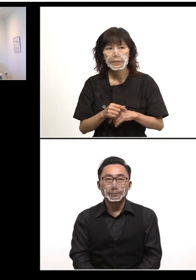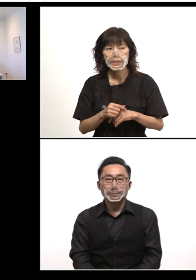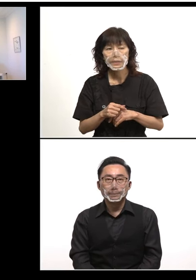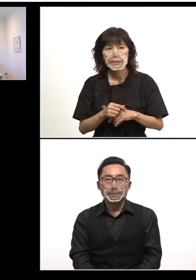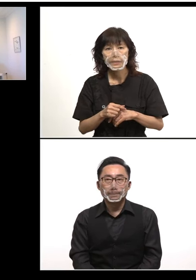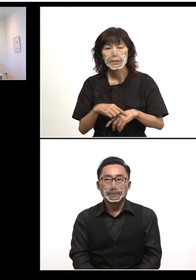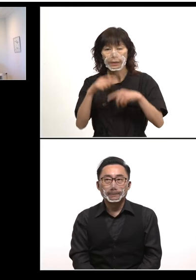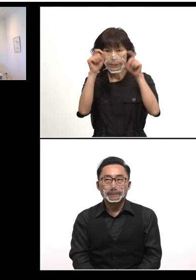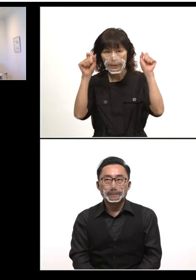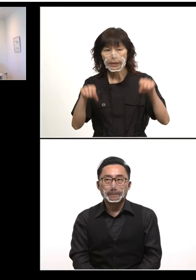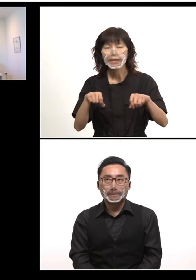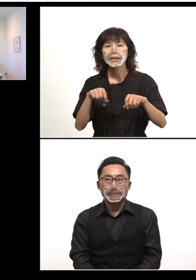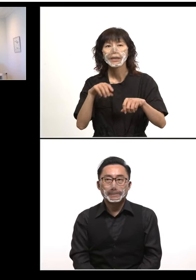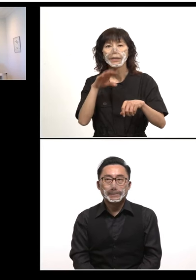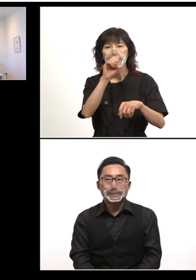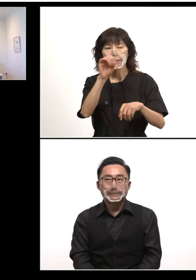頭先我哋講嘅一啲嗰啲問題。